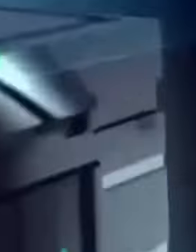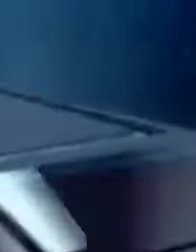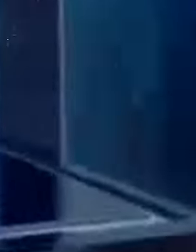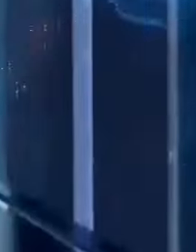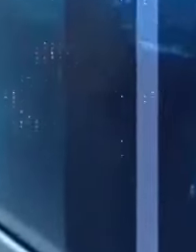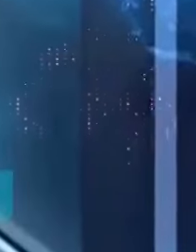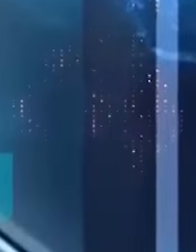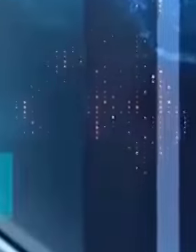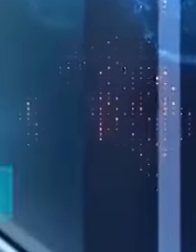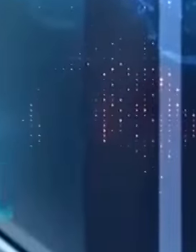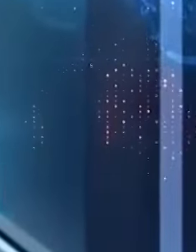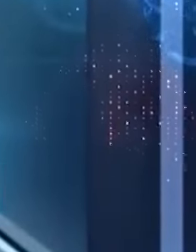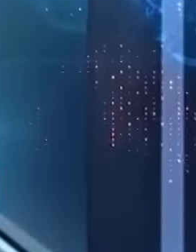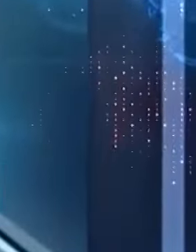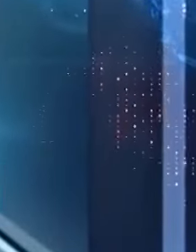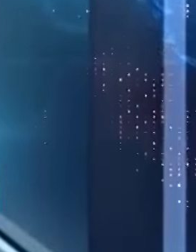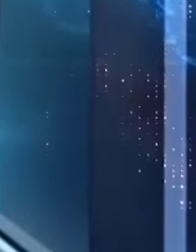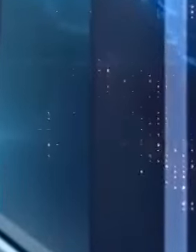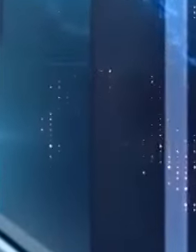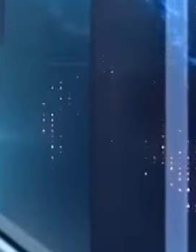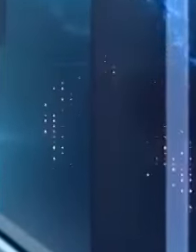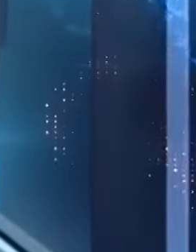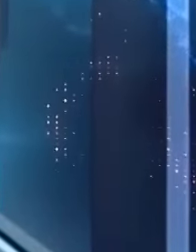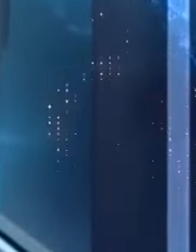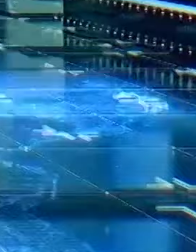Азат Мейірманов, Жетісу арнасы.